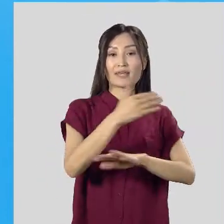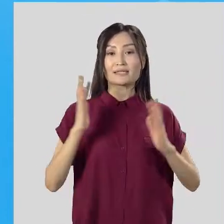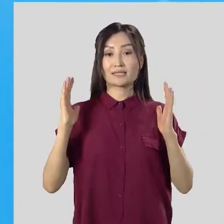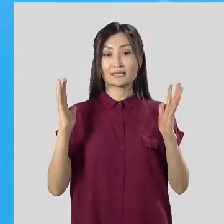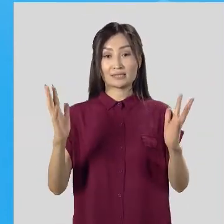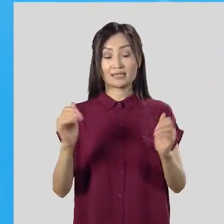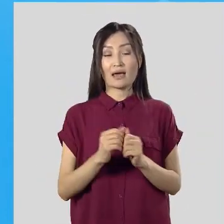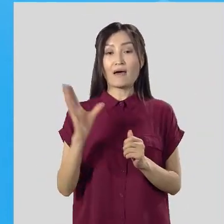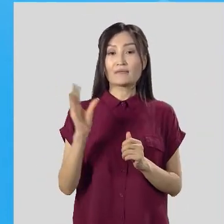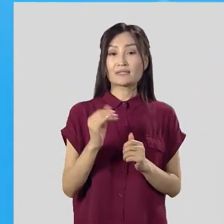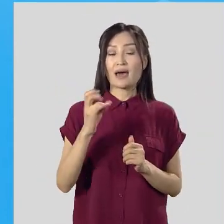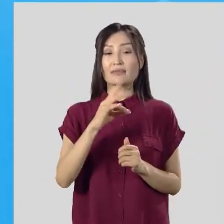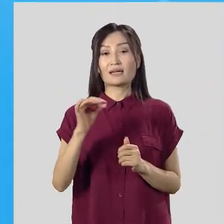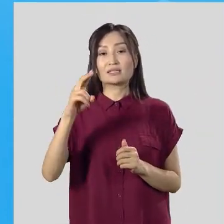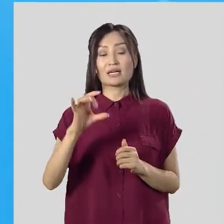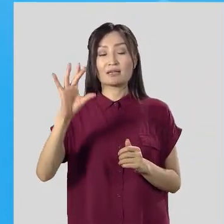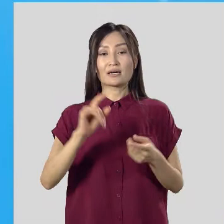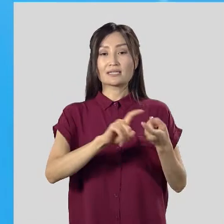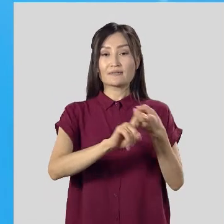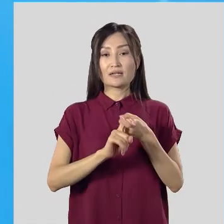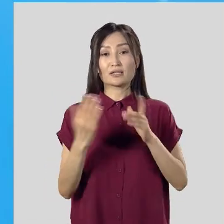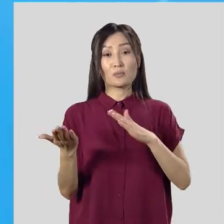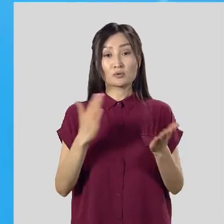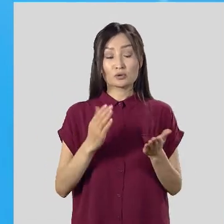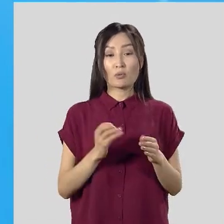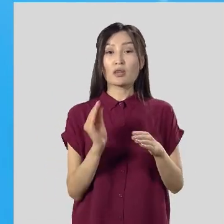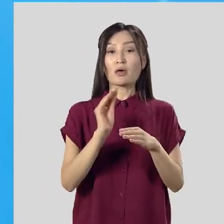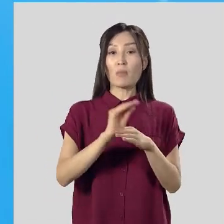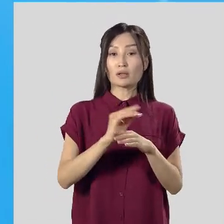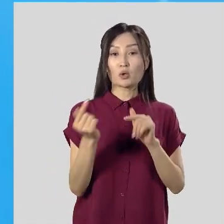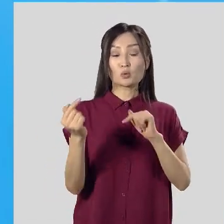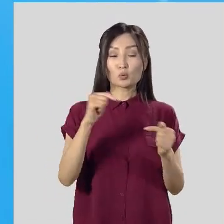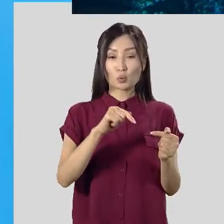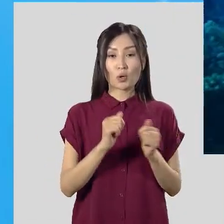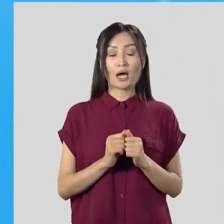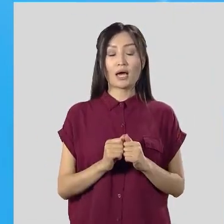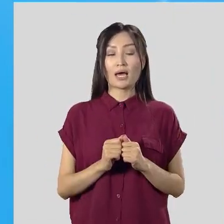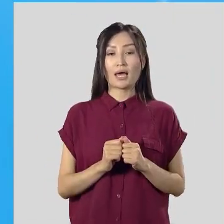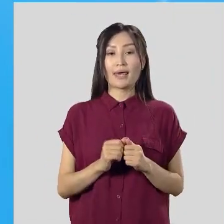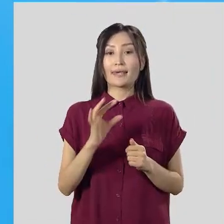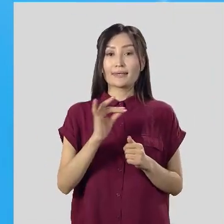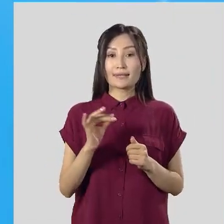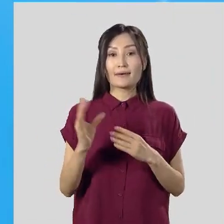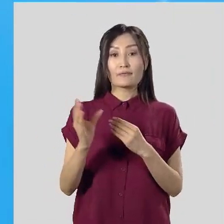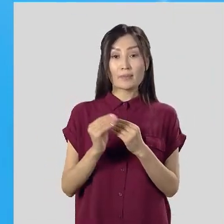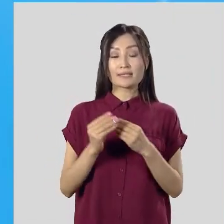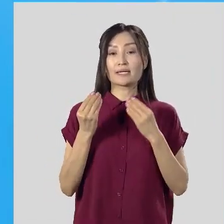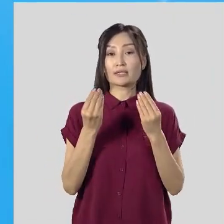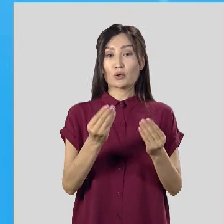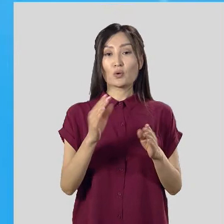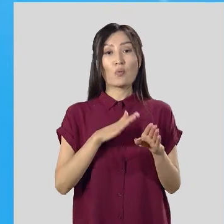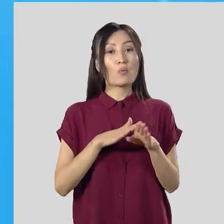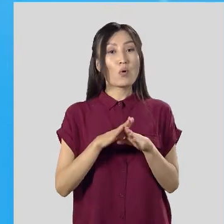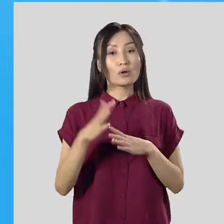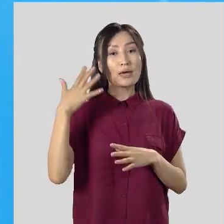Все анализаторы связаны между собой, дополняют друг друга и вместе дают